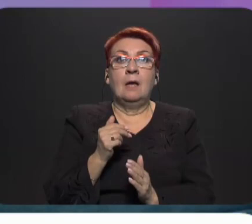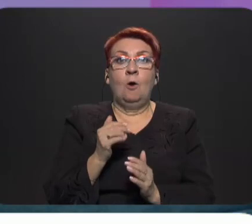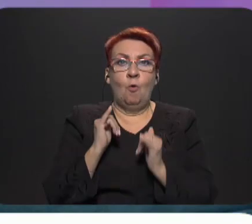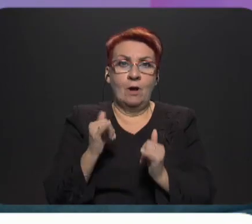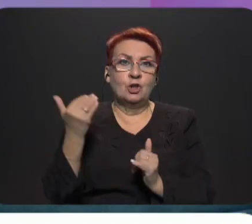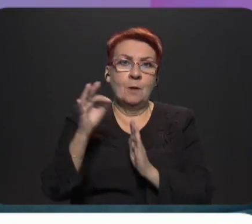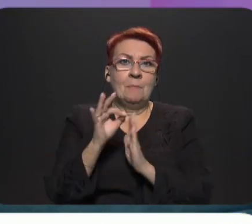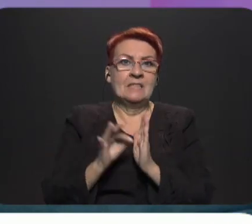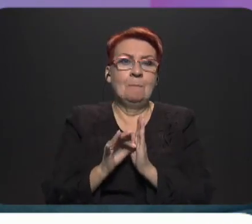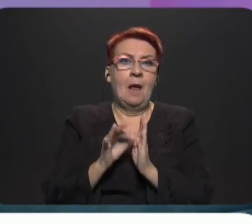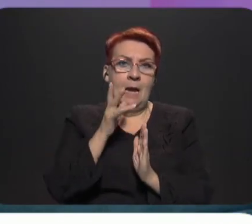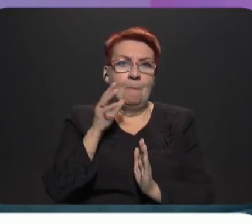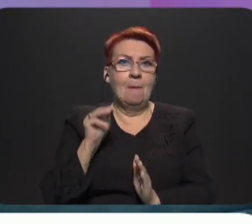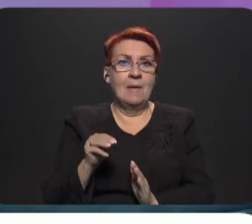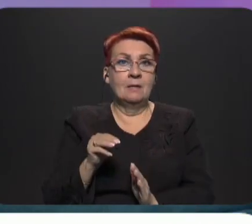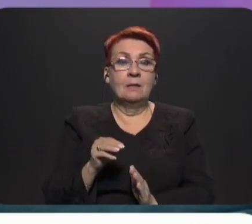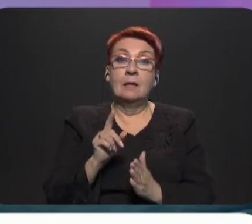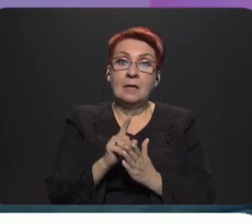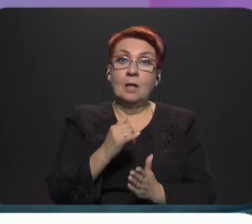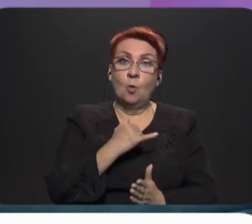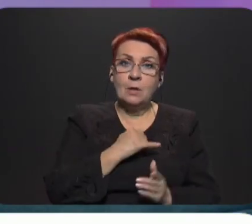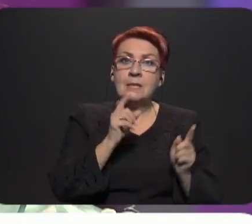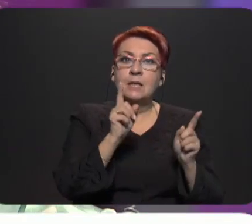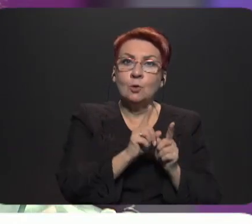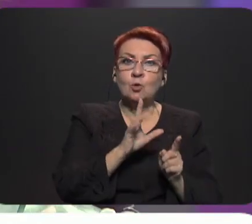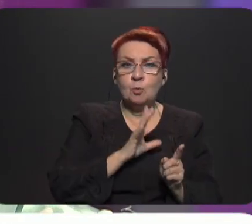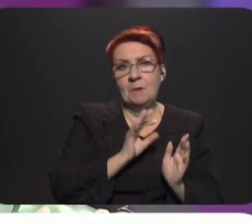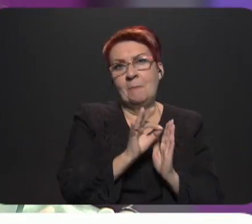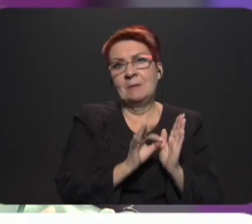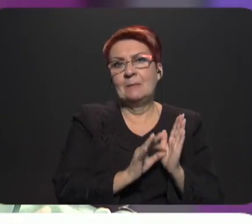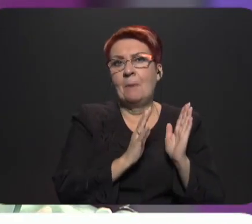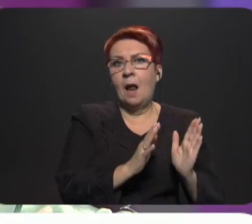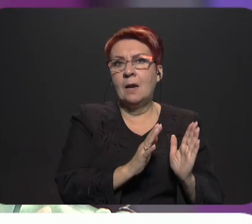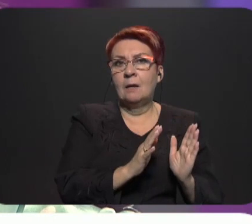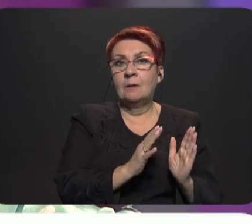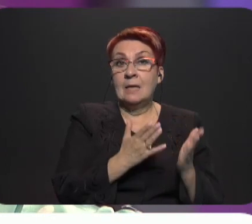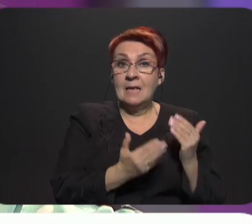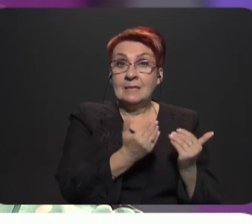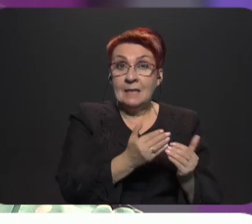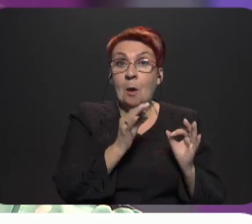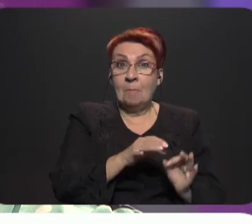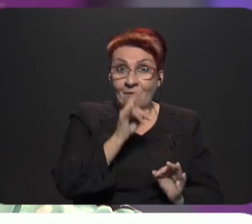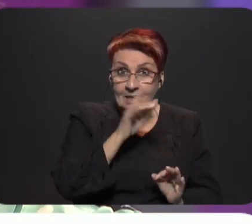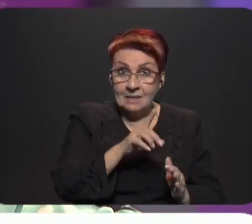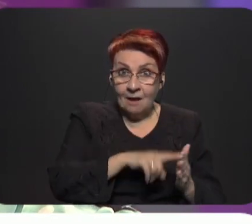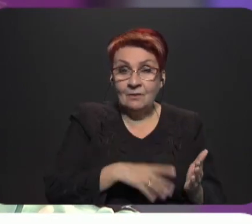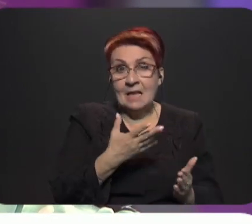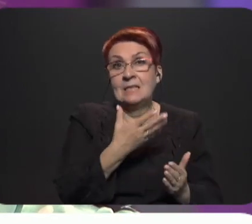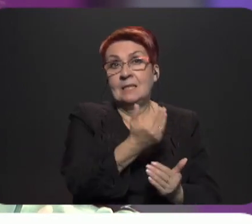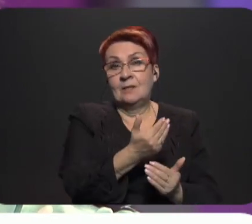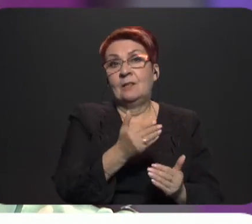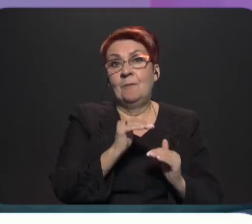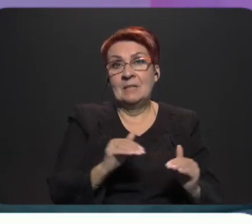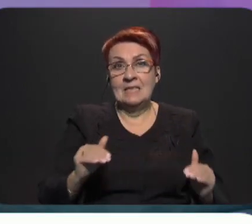их принципиальный момент. Но тогда у нас тоже должен этот момент быть принципиальным. Если ты своим детям по твоей